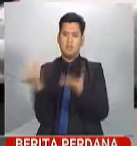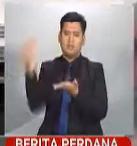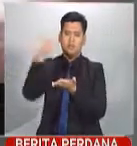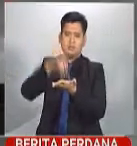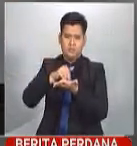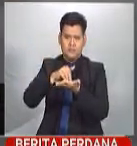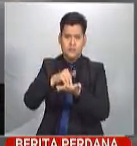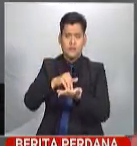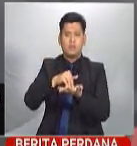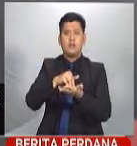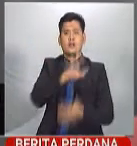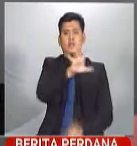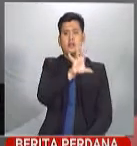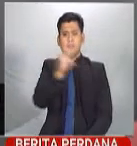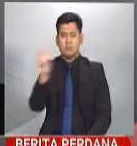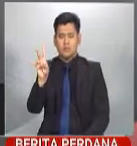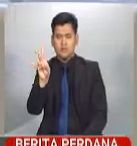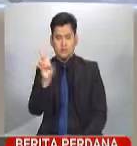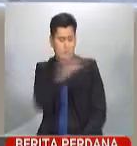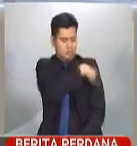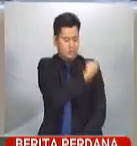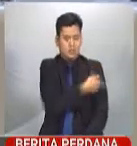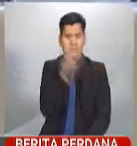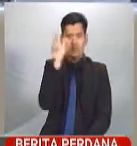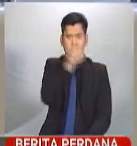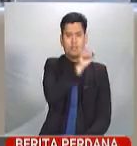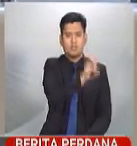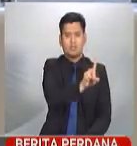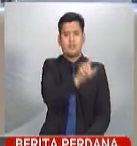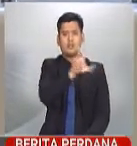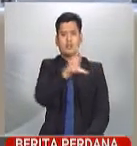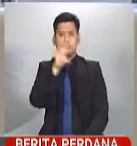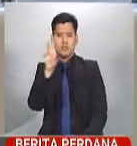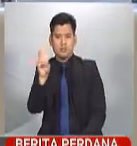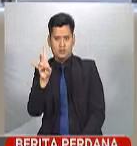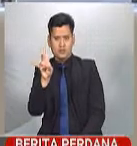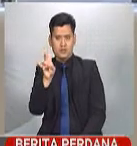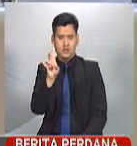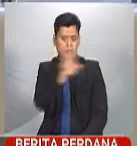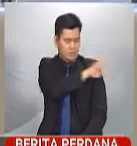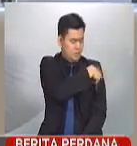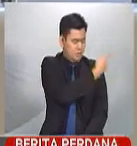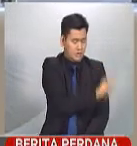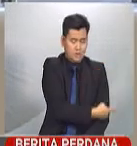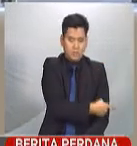Selain itu, sebanyak 57 hospital kerajaan dan 170 klinik kesihatan di seluruh negara kini